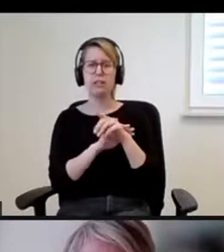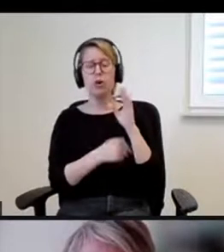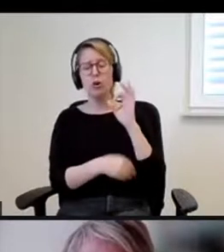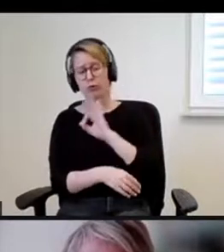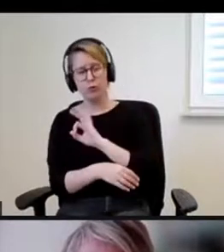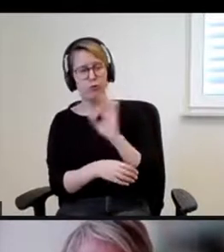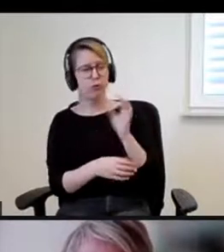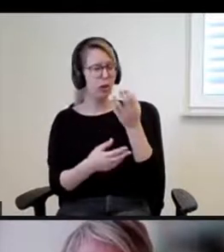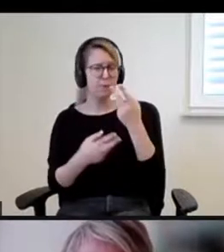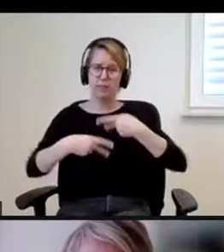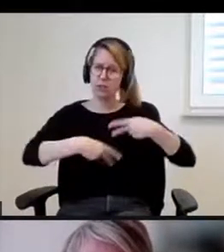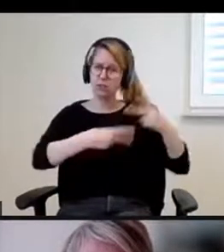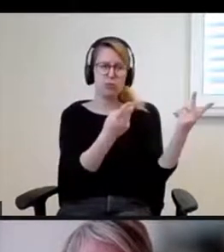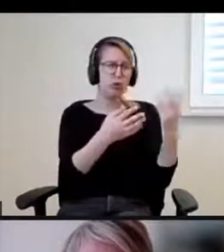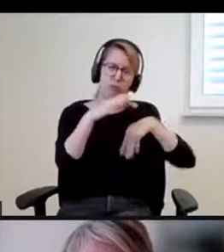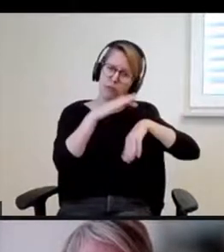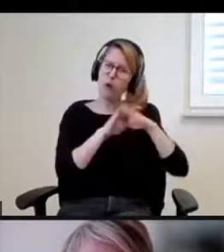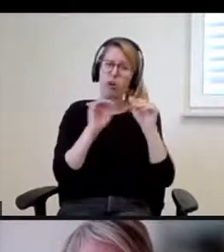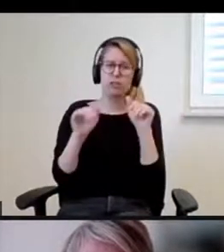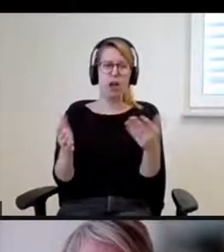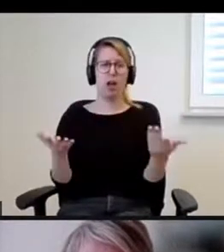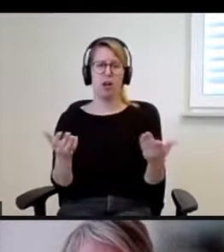garanti.